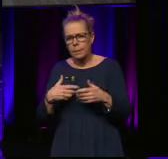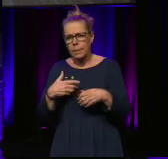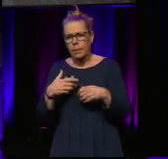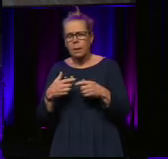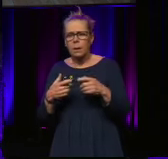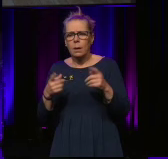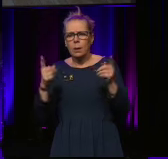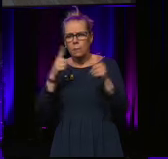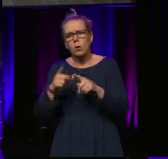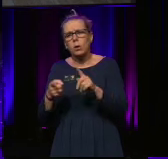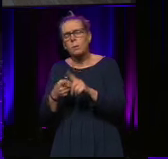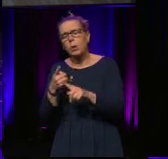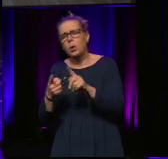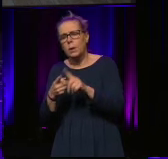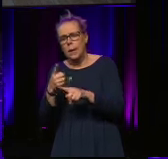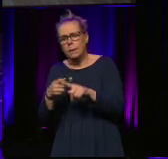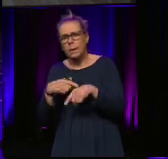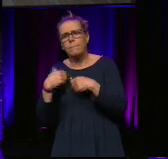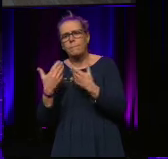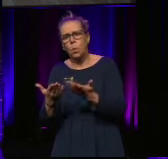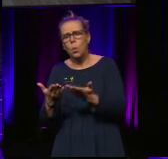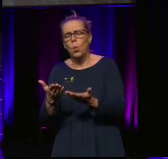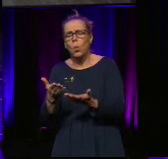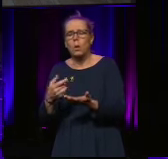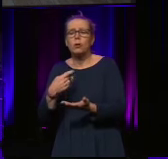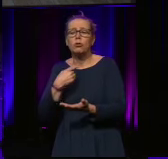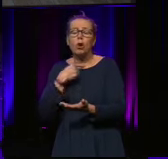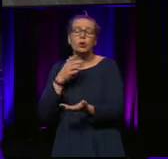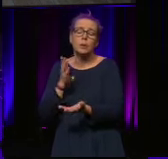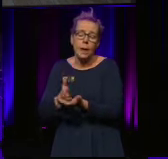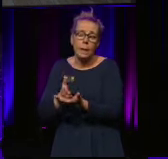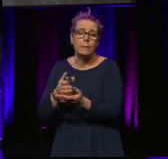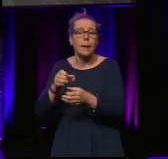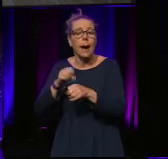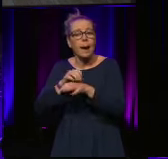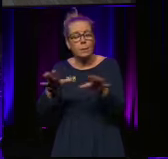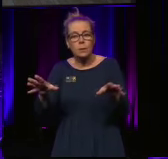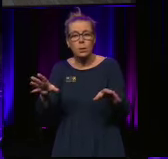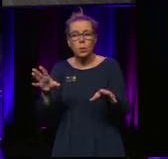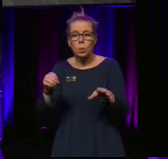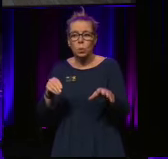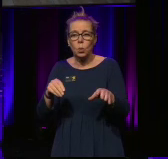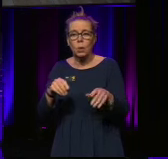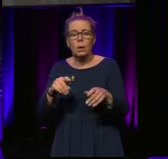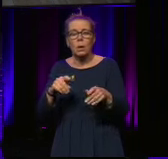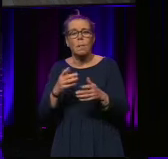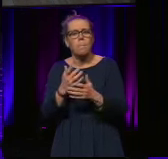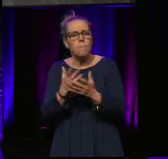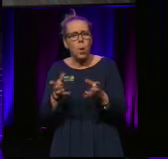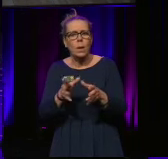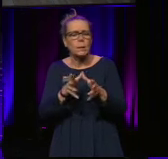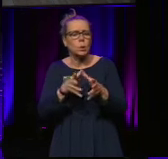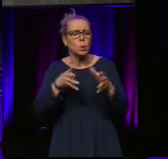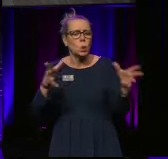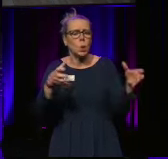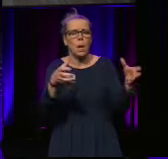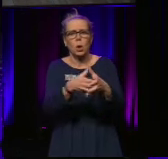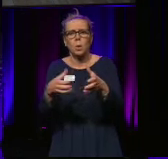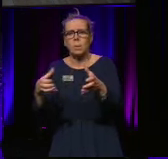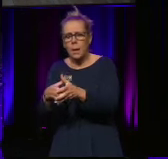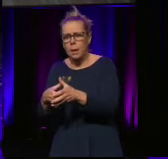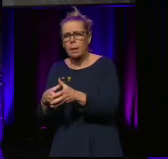rösträtten blev allmän, och då innebar det att hemskt stora grupper tyckte att det fanns anledning att